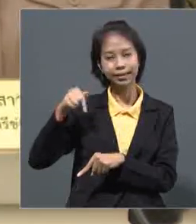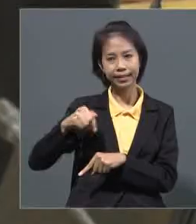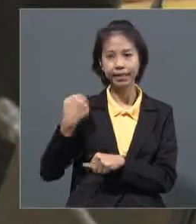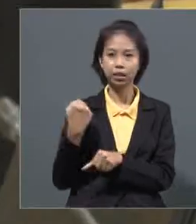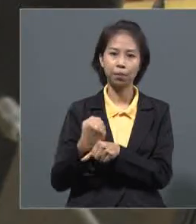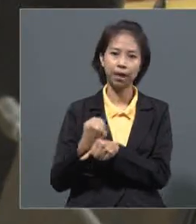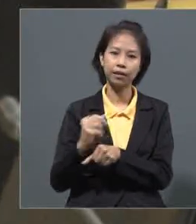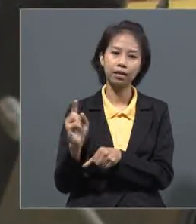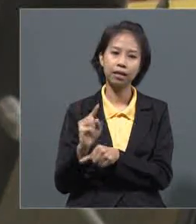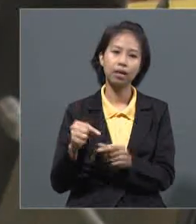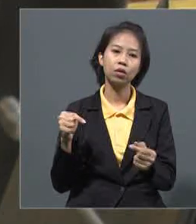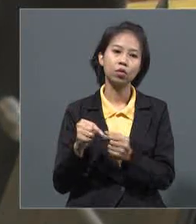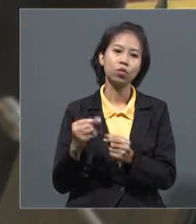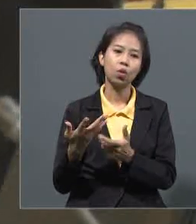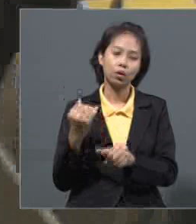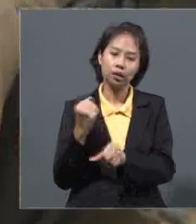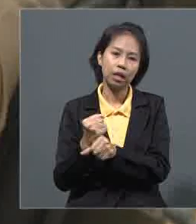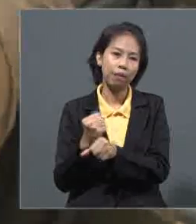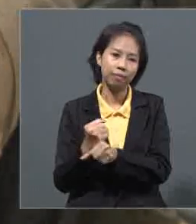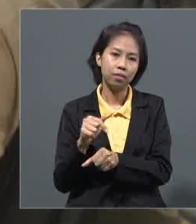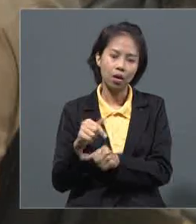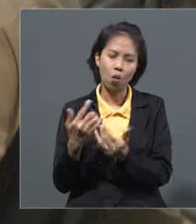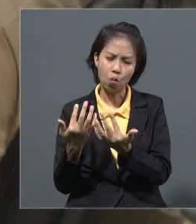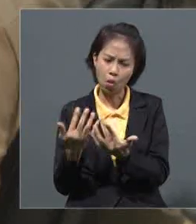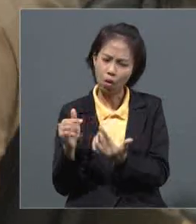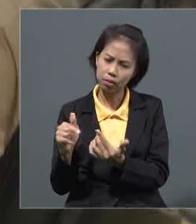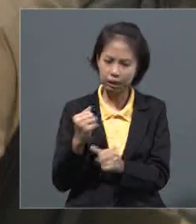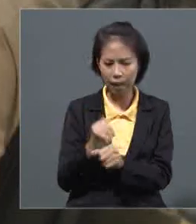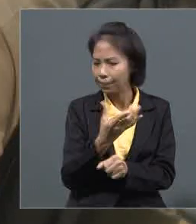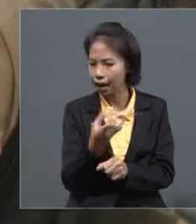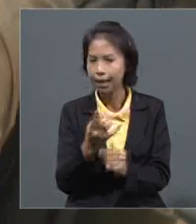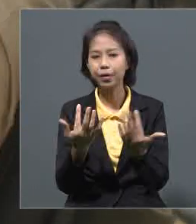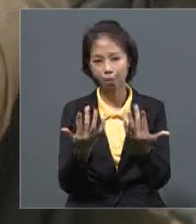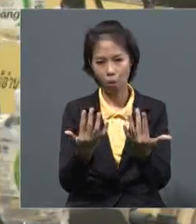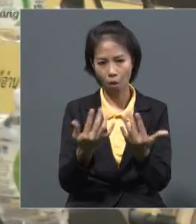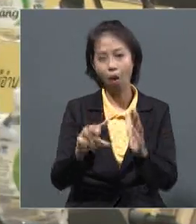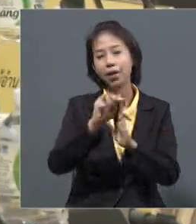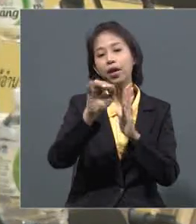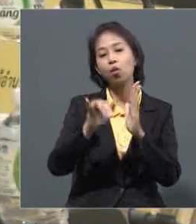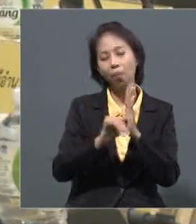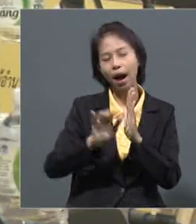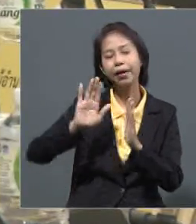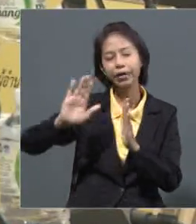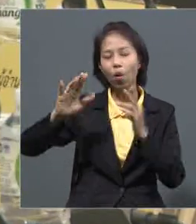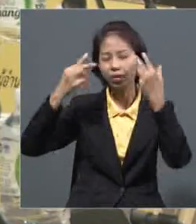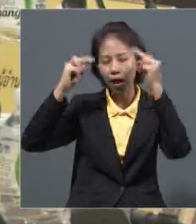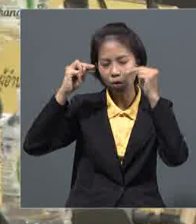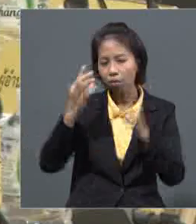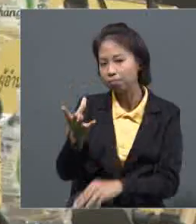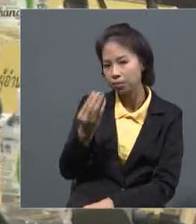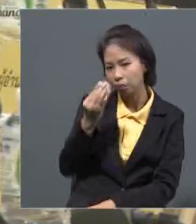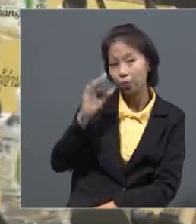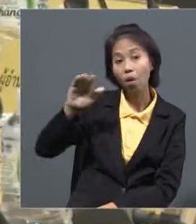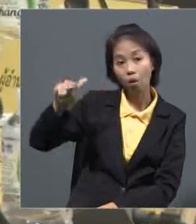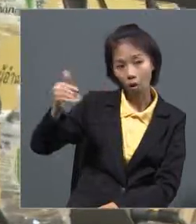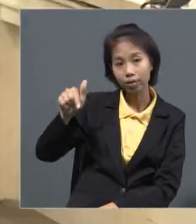านต่องานจากนายชาดาไทยเศรษฐ์หรือไม่นั้นอันเนี้ยต้องรอฟังนโยบายของนายกรัฐมนตรีก่อนนะครับเพราะว่า